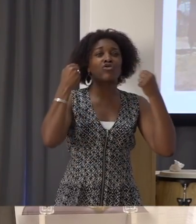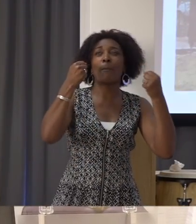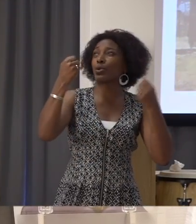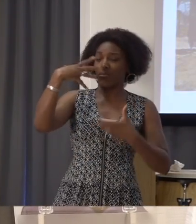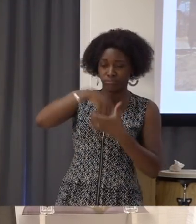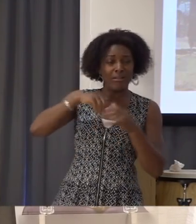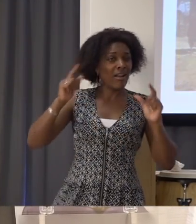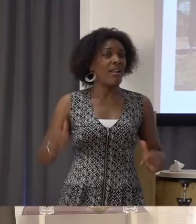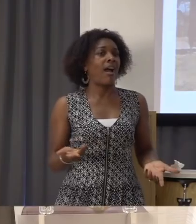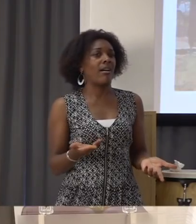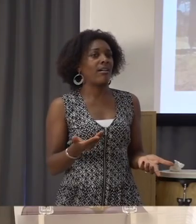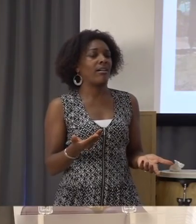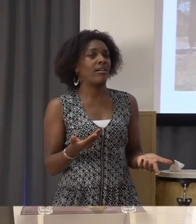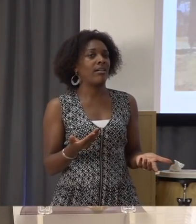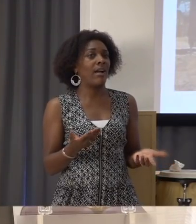Alléluia.